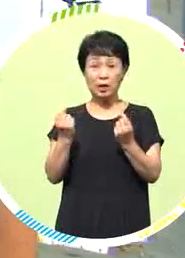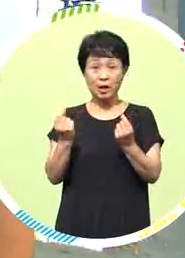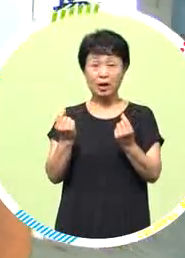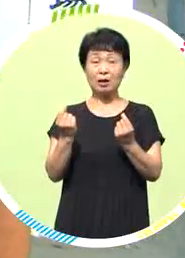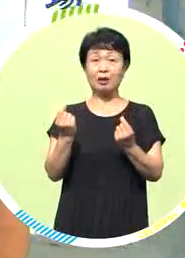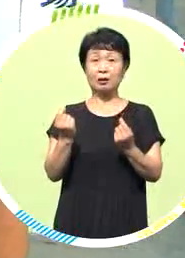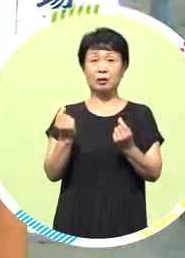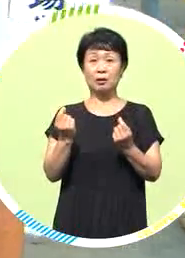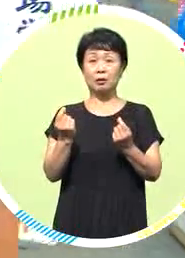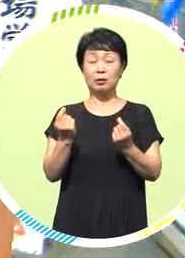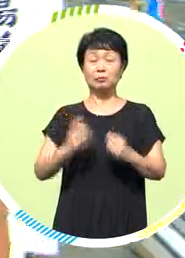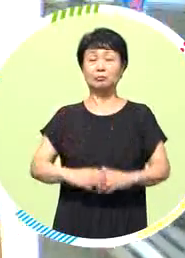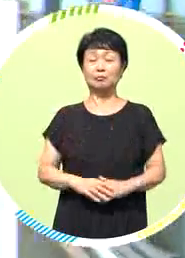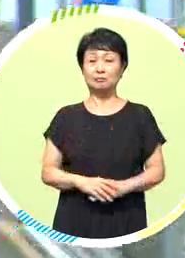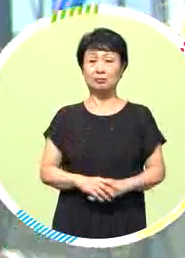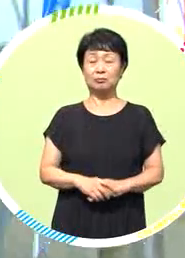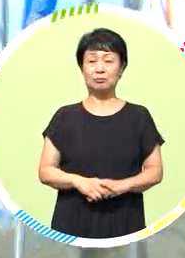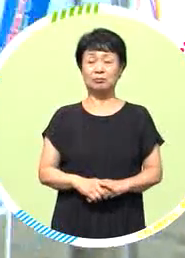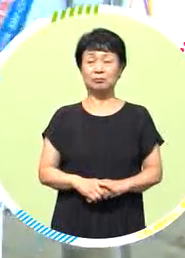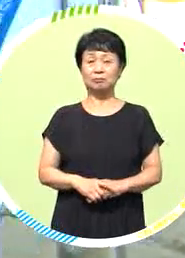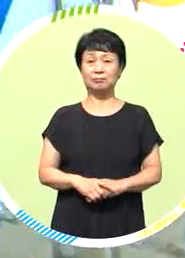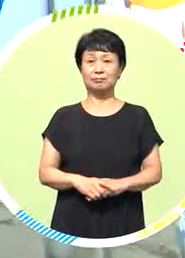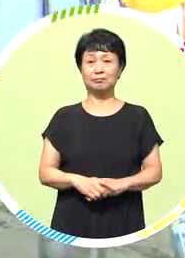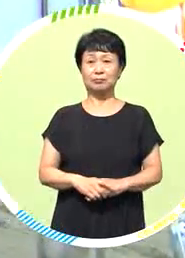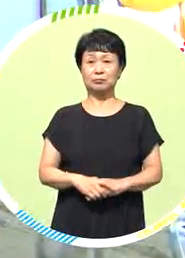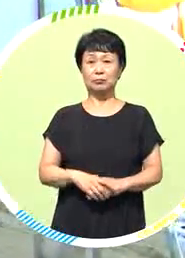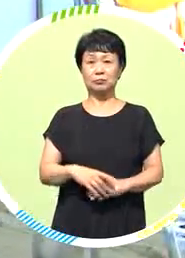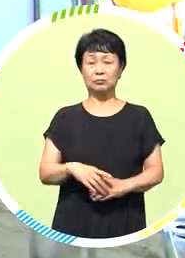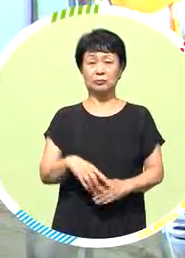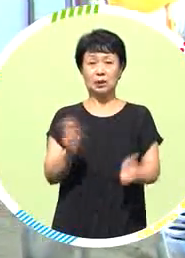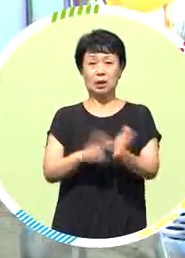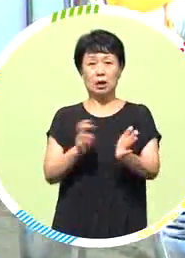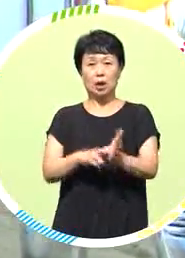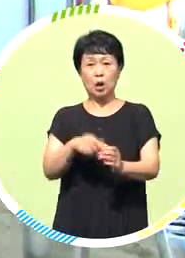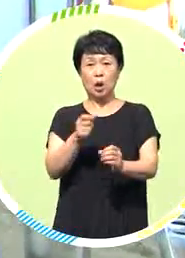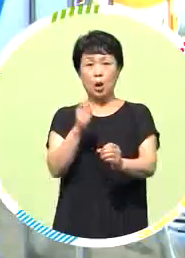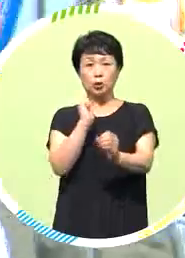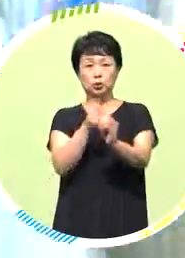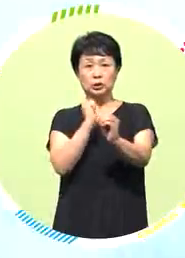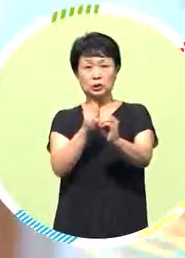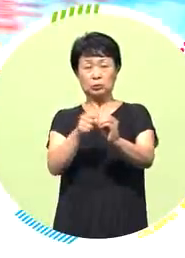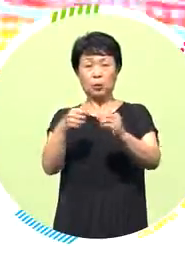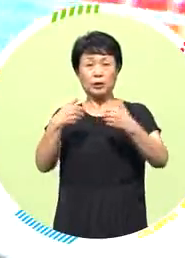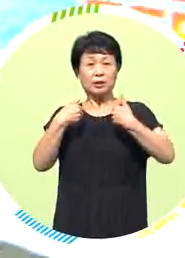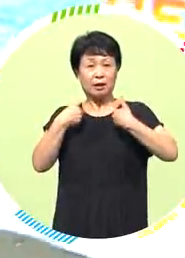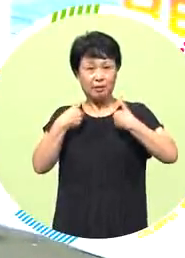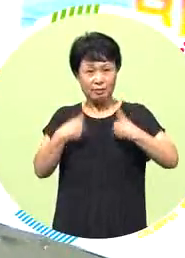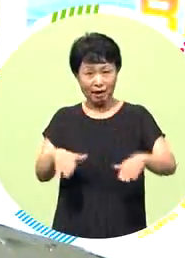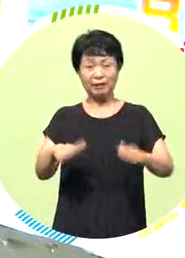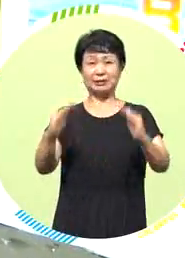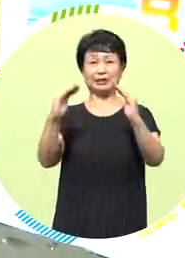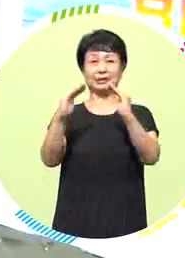どういった建物ですか？ はい、釘を一本も使っていない海の家です。 釘使わ